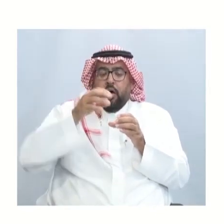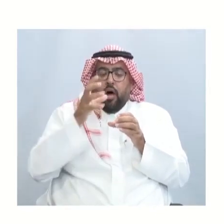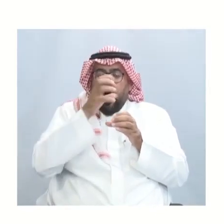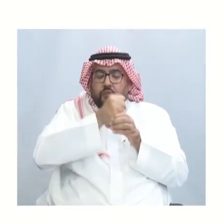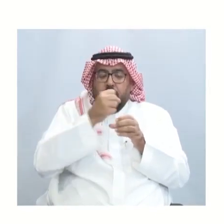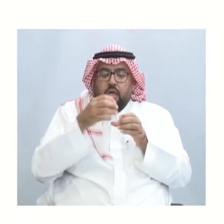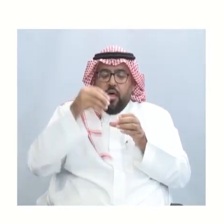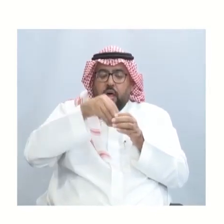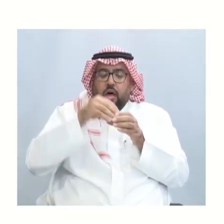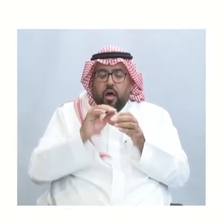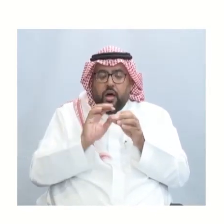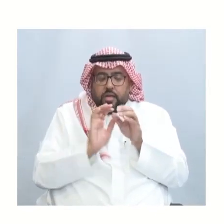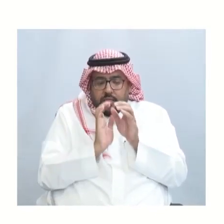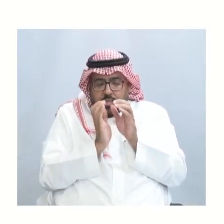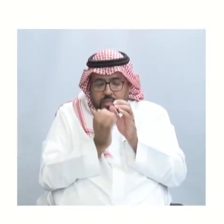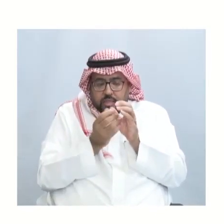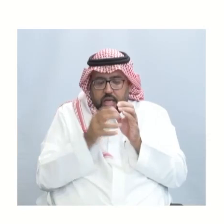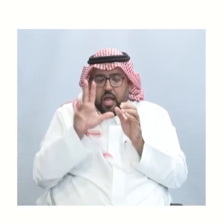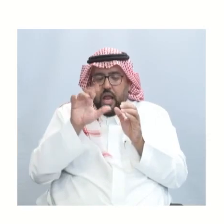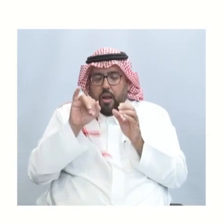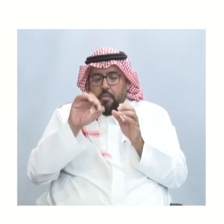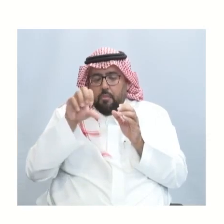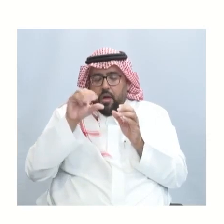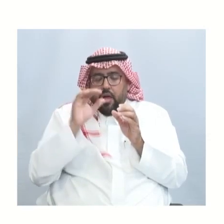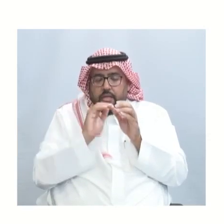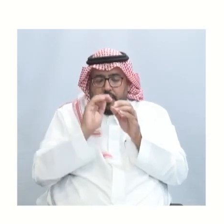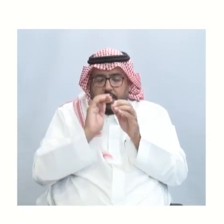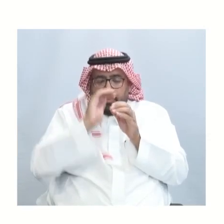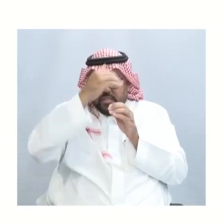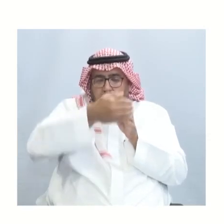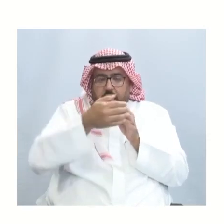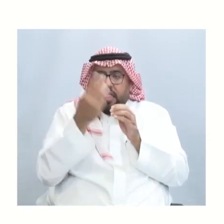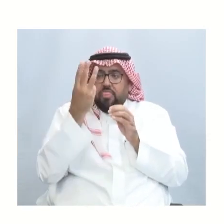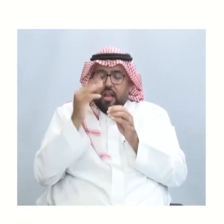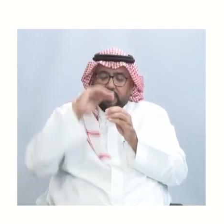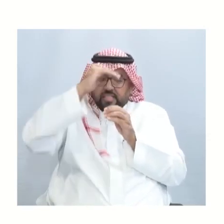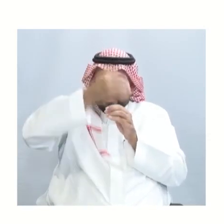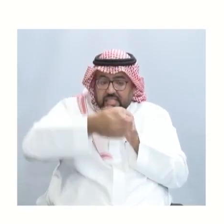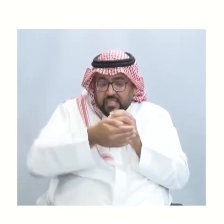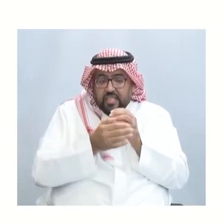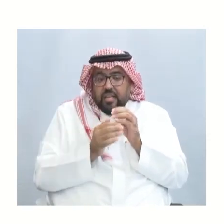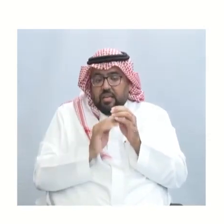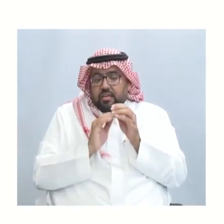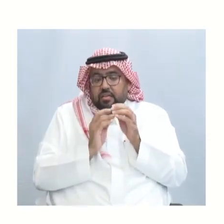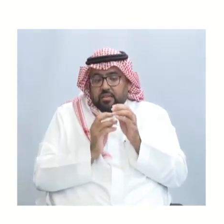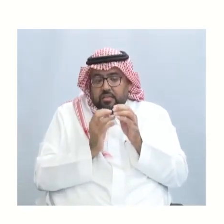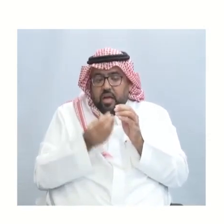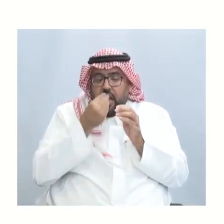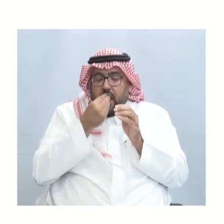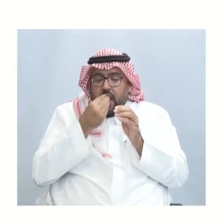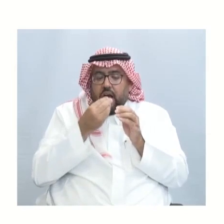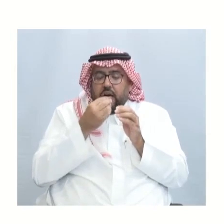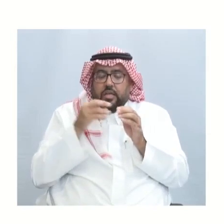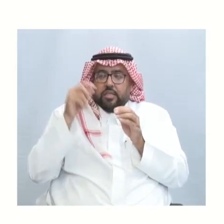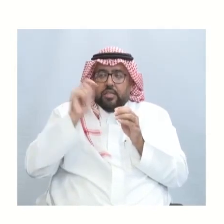البيضه كيس المح وله دور مهم في تغذيه الجنين ويستعمل كغذاء للجنين او انتاج